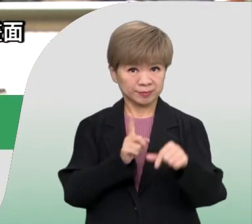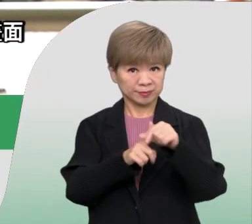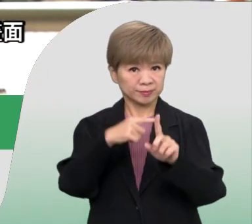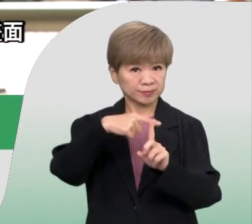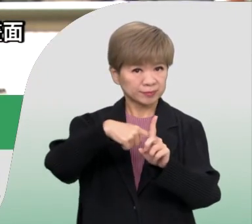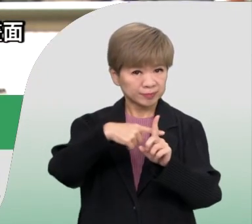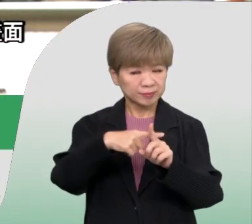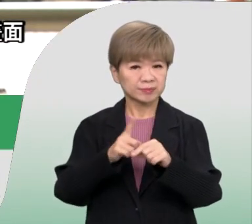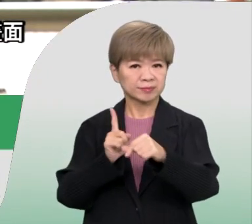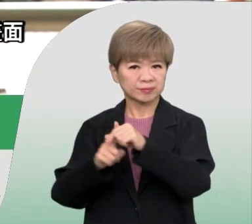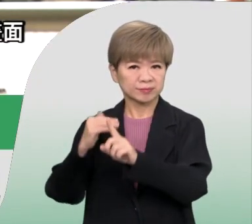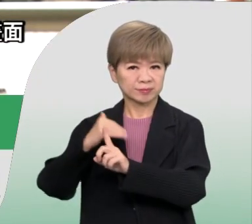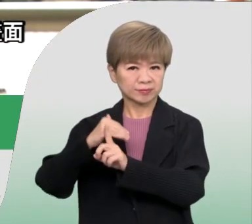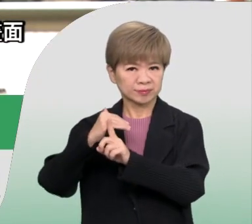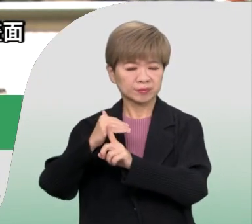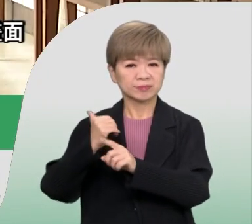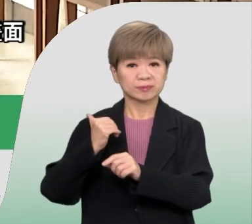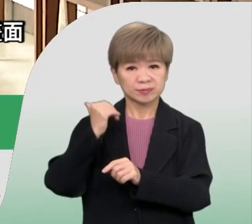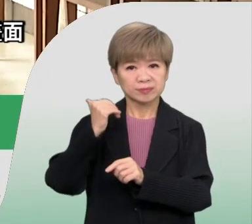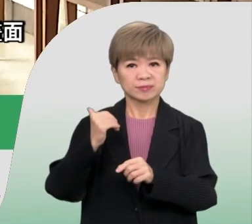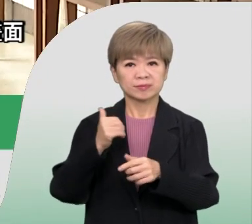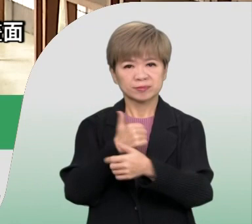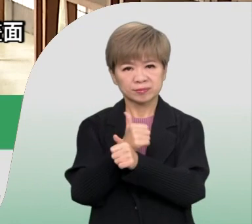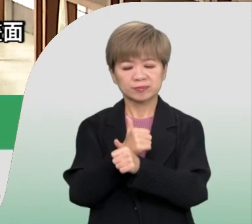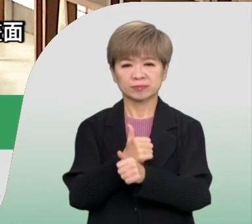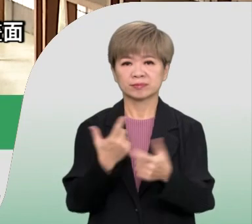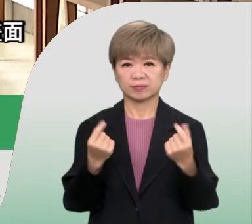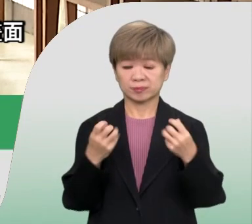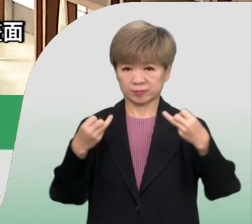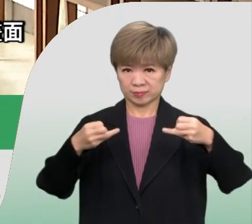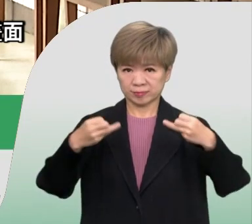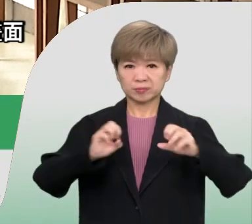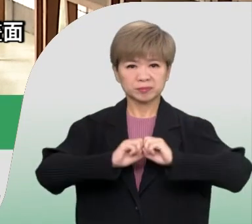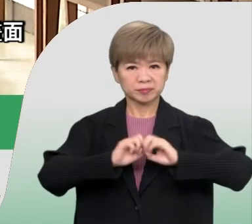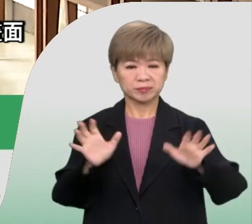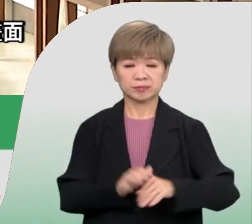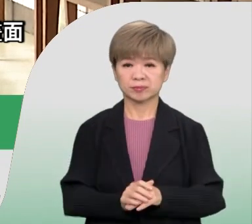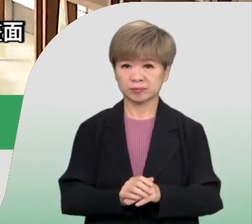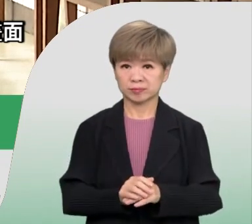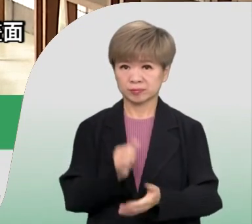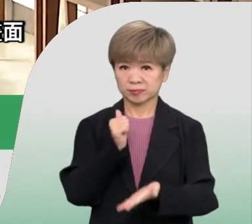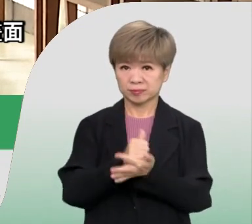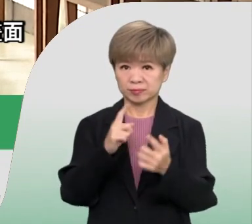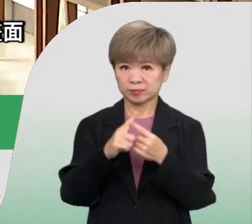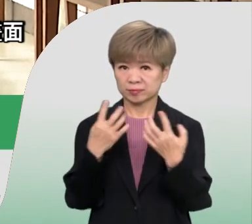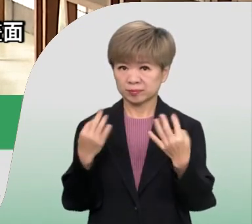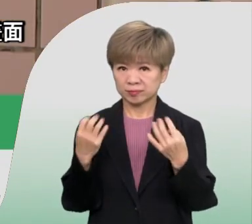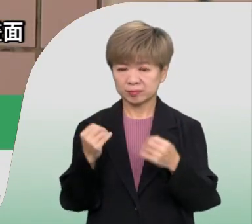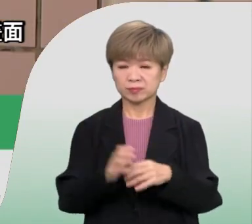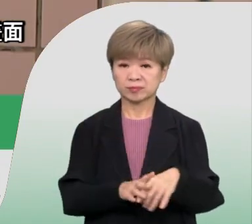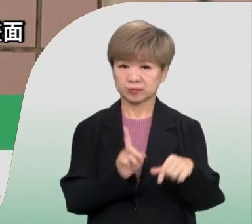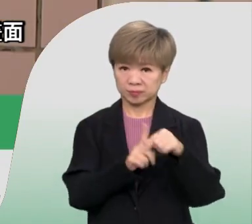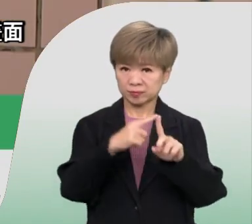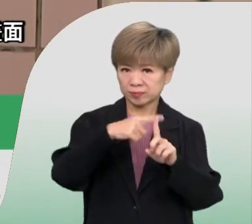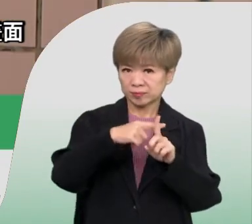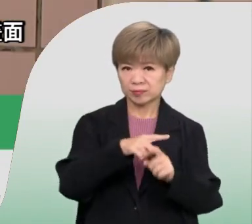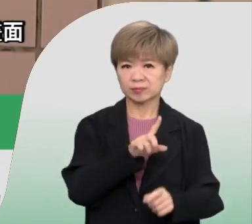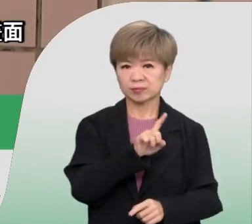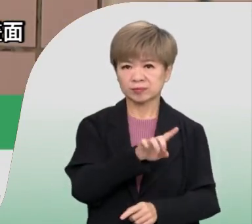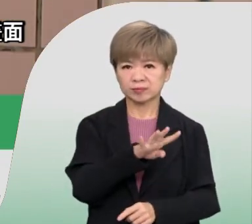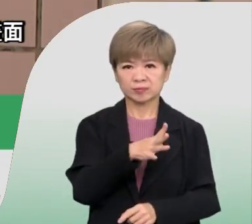为中级或中高级认证也是同时封榜，通过的人数分别是中级